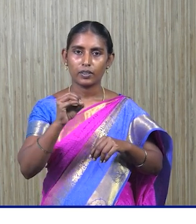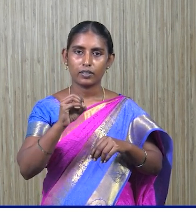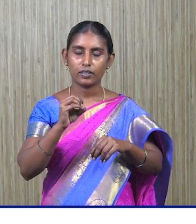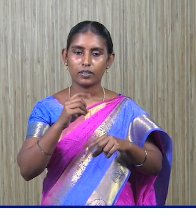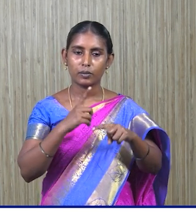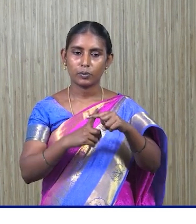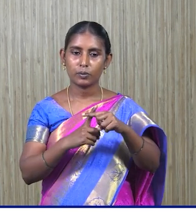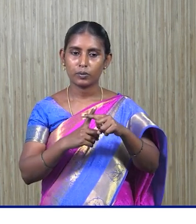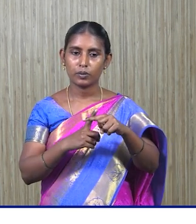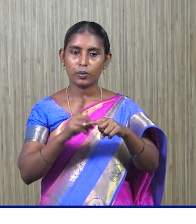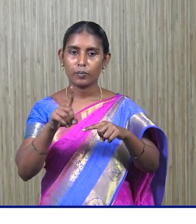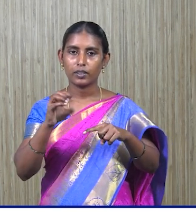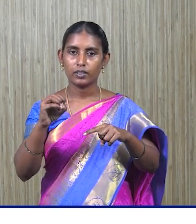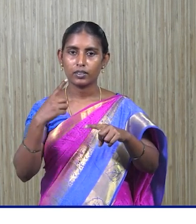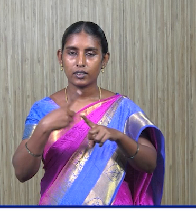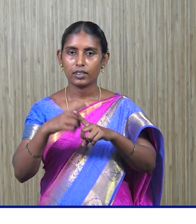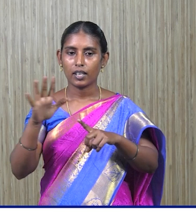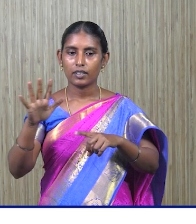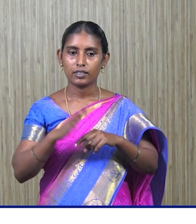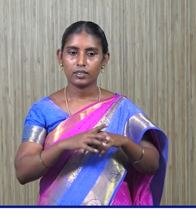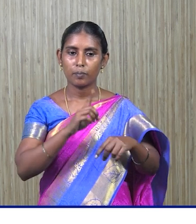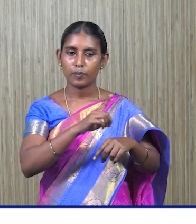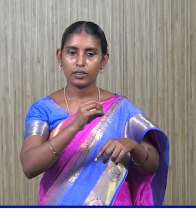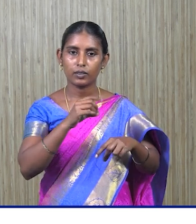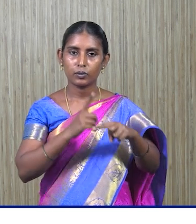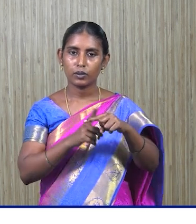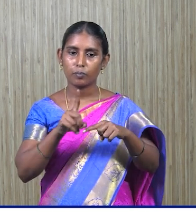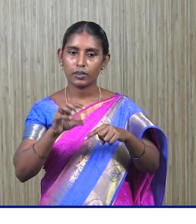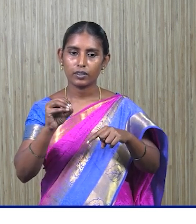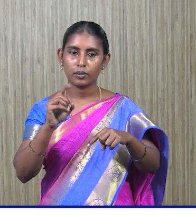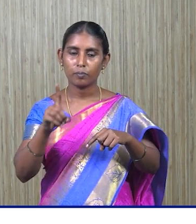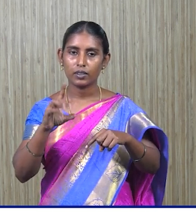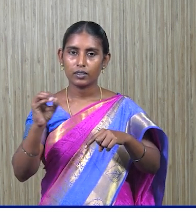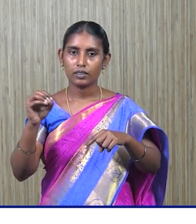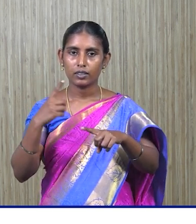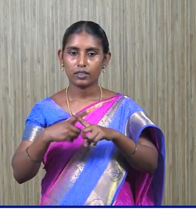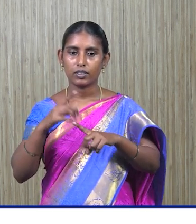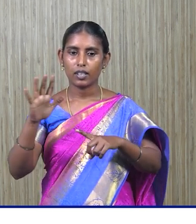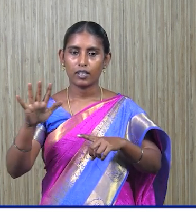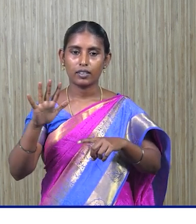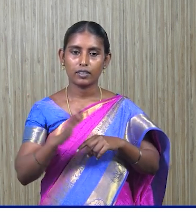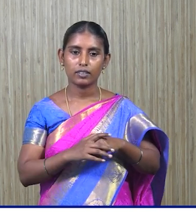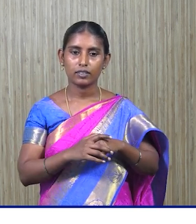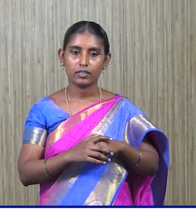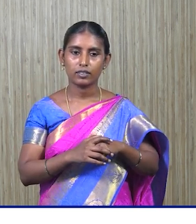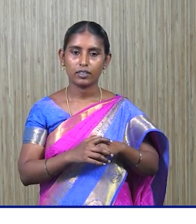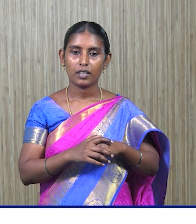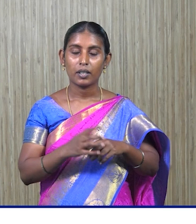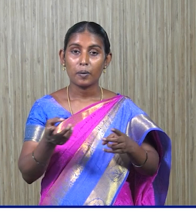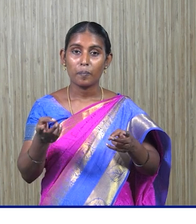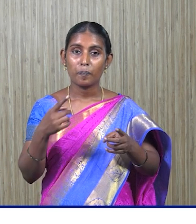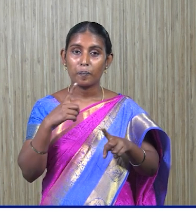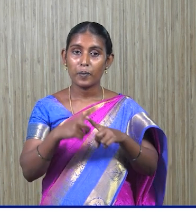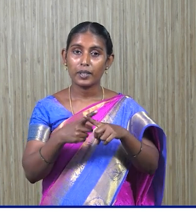டு 10 கூட்டல் 10 பெருக்கல் 10 கூட்டல் 5. அப்போது பெருக்கலின் மீதான கூட்டல் பங்கீட்டு பண்பை